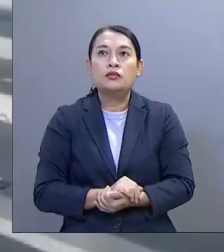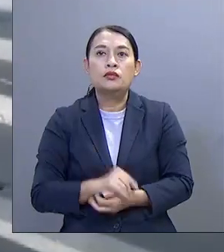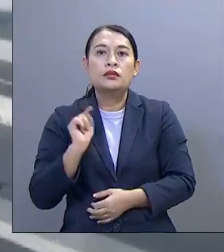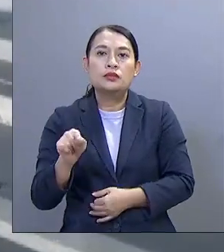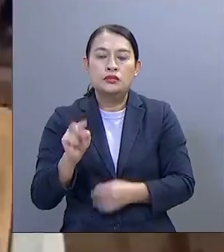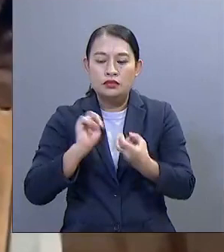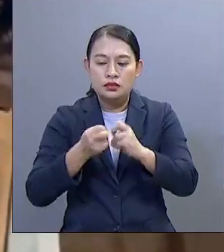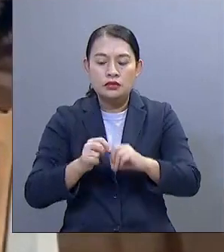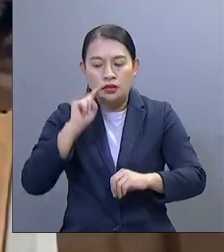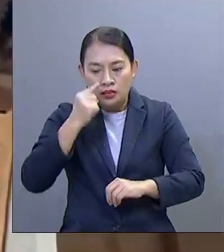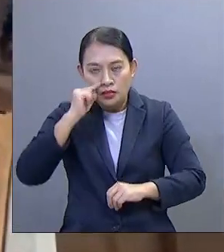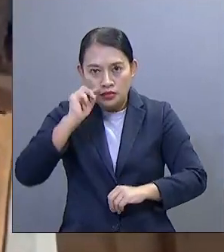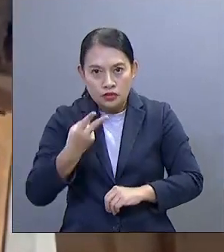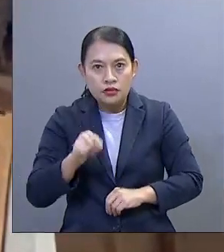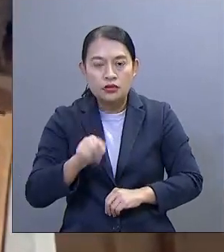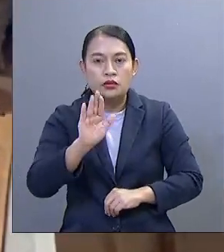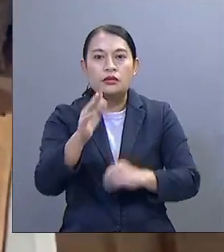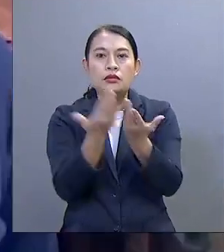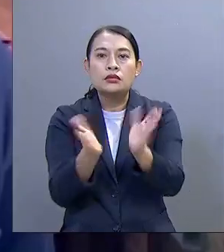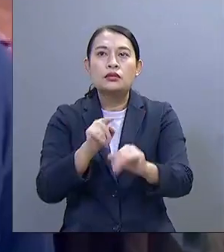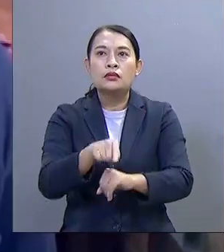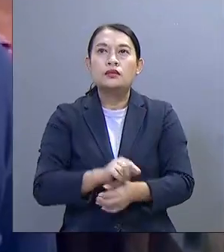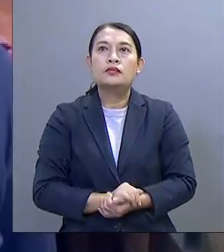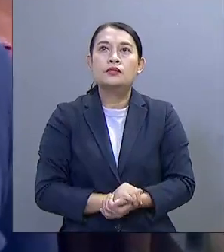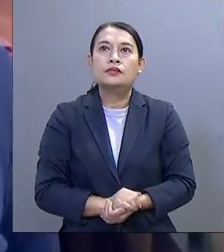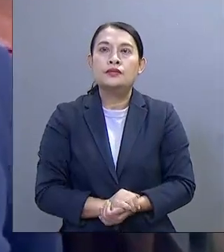ำเติมครอบควรนี้จริง ๆ ค่ะ